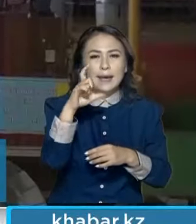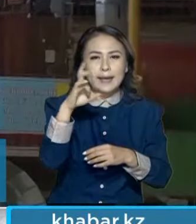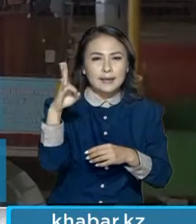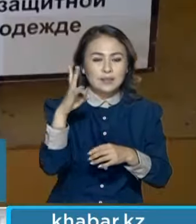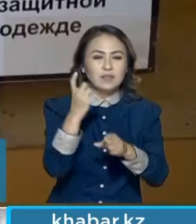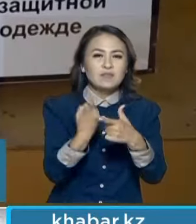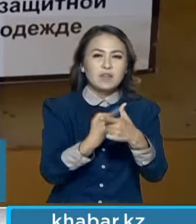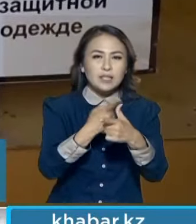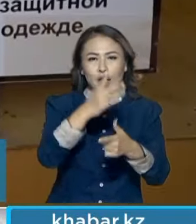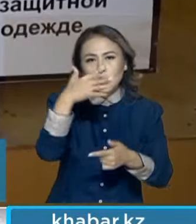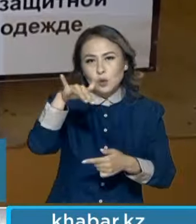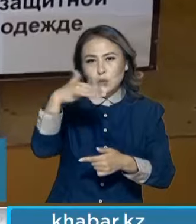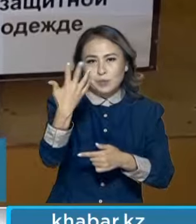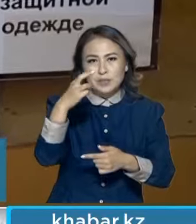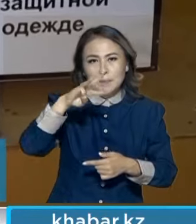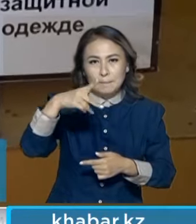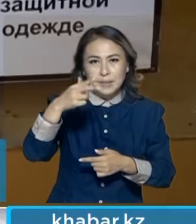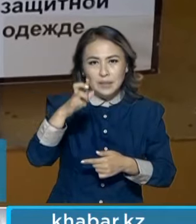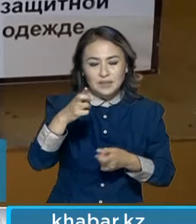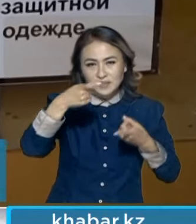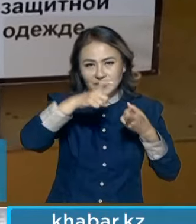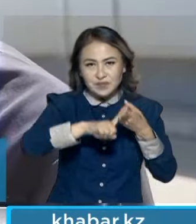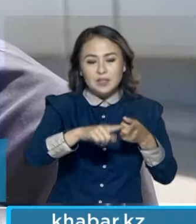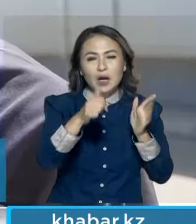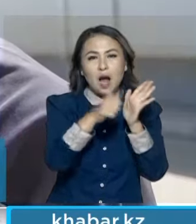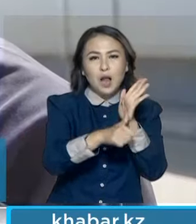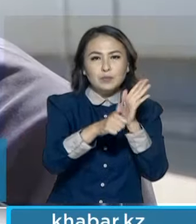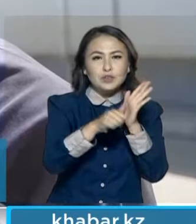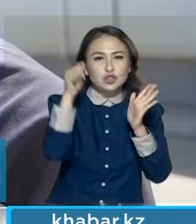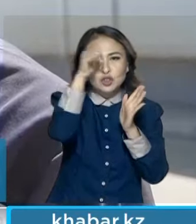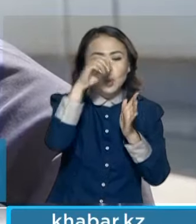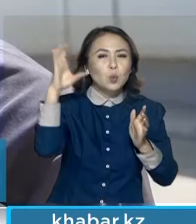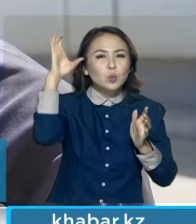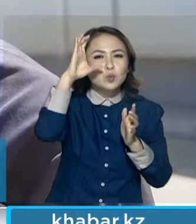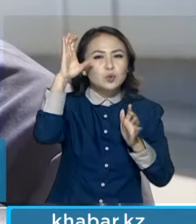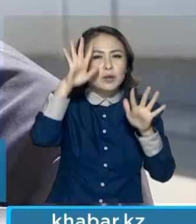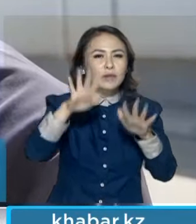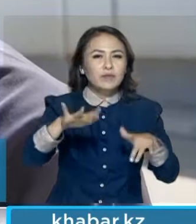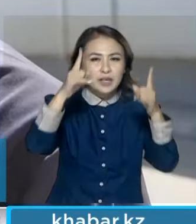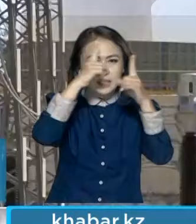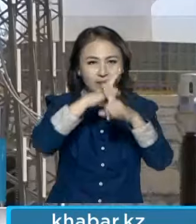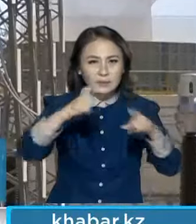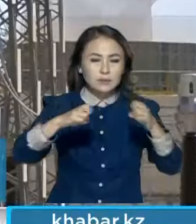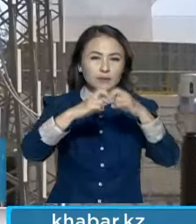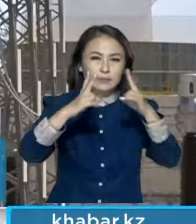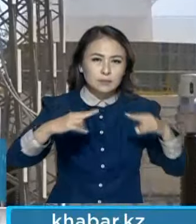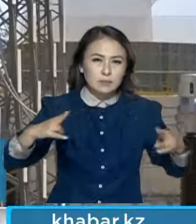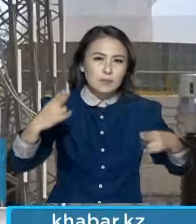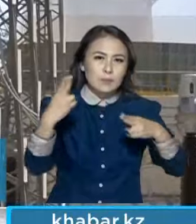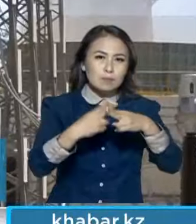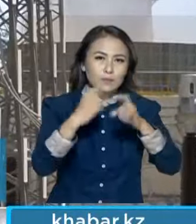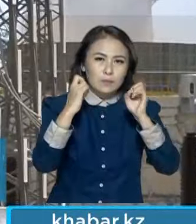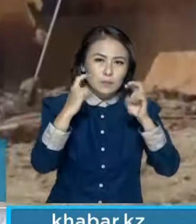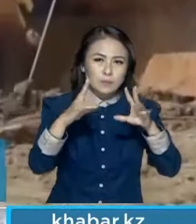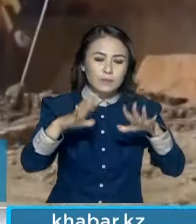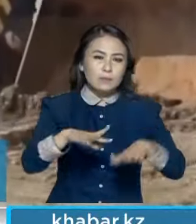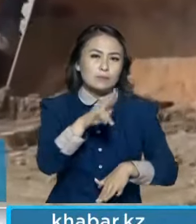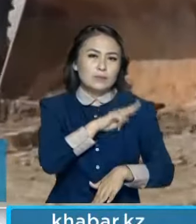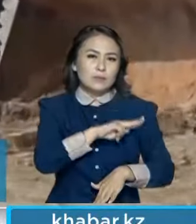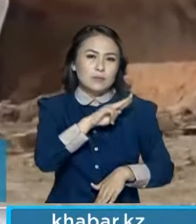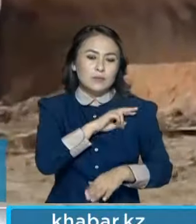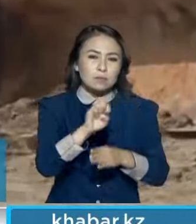энергиясы 25 мегаватқа тең, ал қызмет ету мерзімі 60 жыл. Өзбекстандық сарапшылардың пайымынша, нысанның қауіпсіздігі көп деңгейлі механизмдер